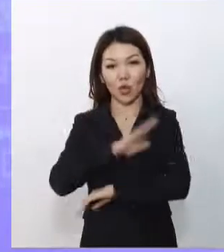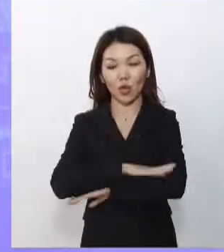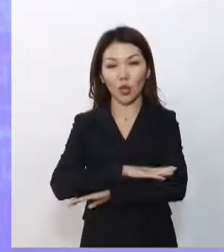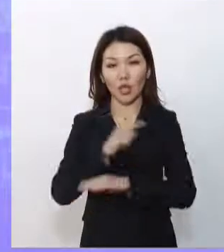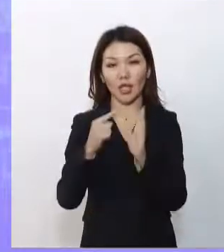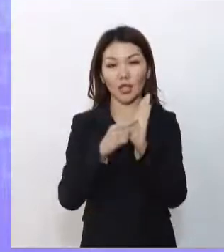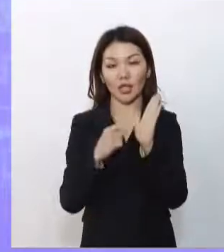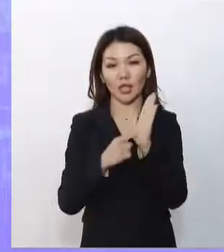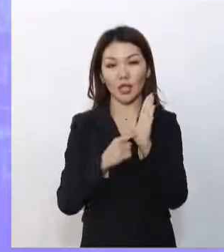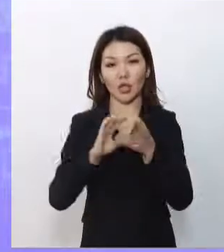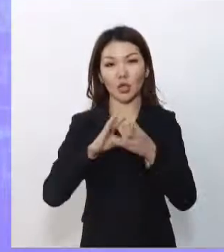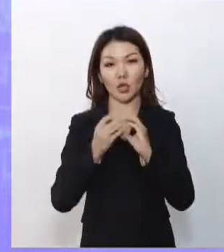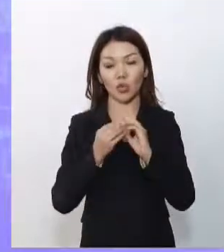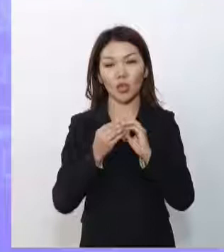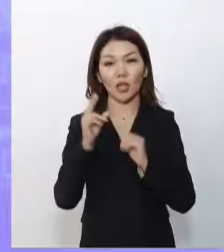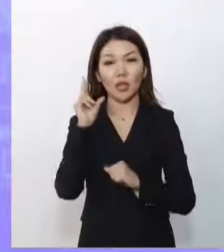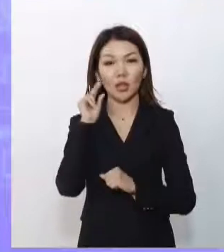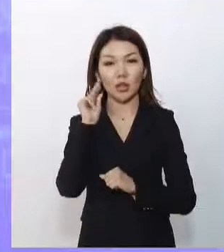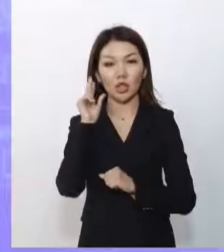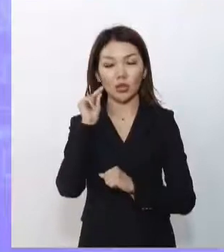– деление суммы на число.